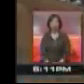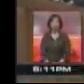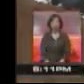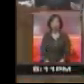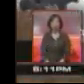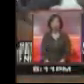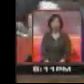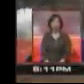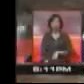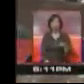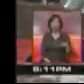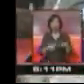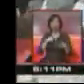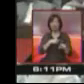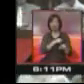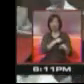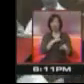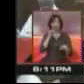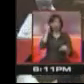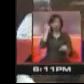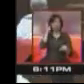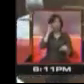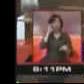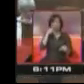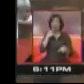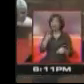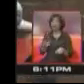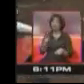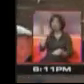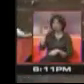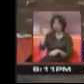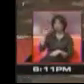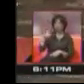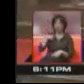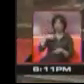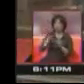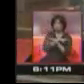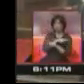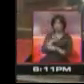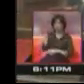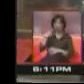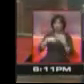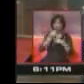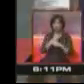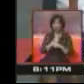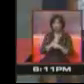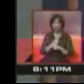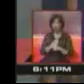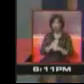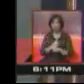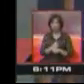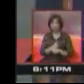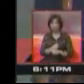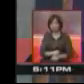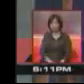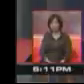Kay Senate President Juan Ponce Enrile, nagpaalam si Mig Zubiri nang magbitiw siya sa Senado noong isang taon.